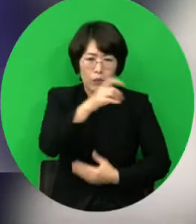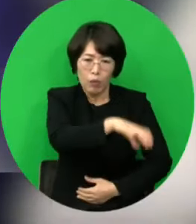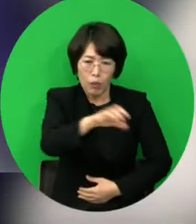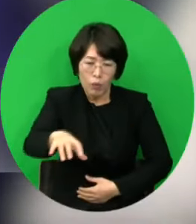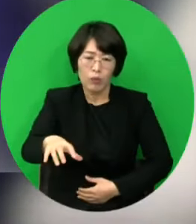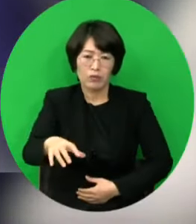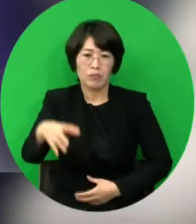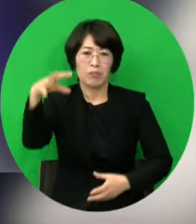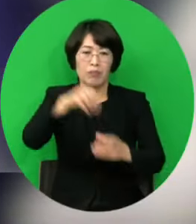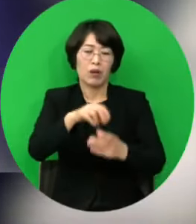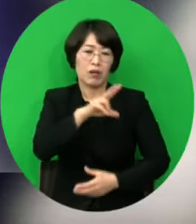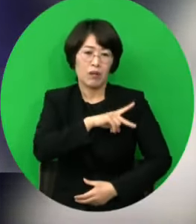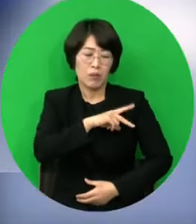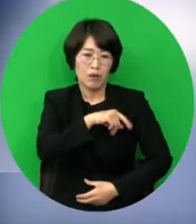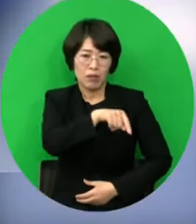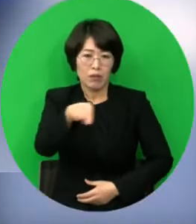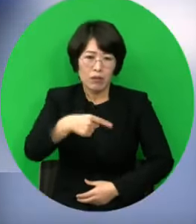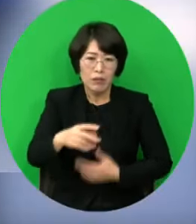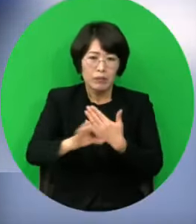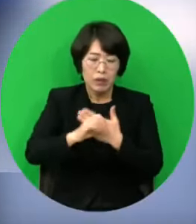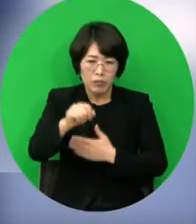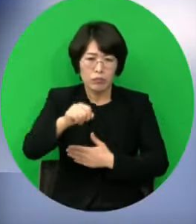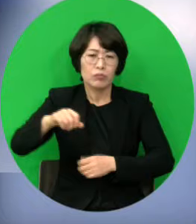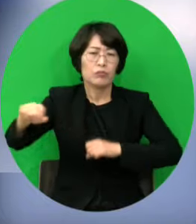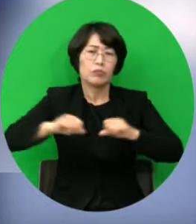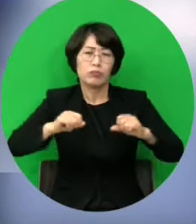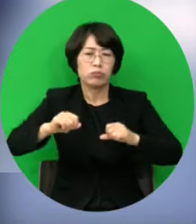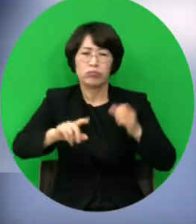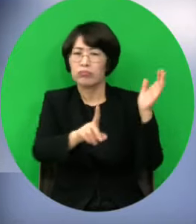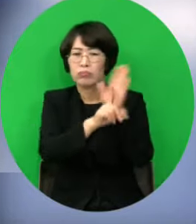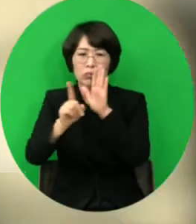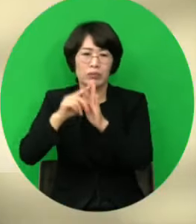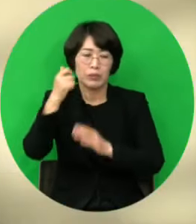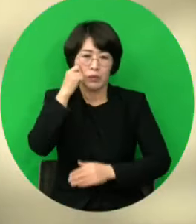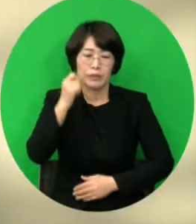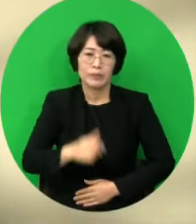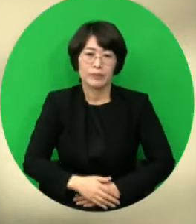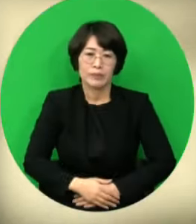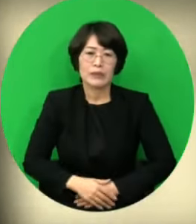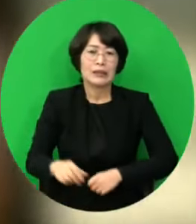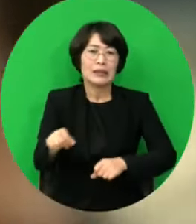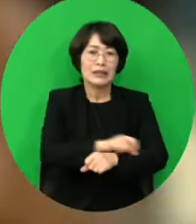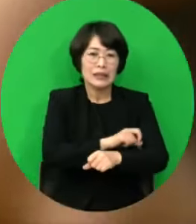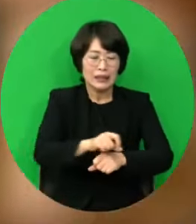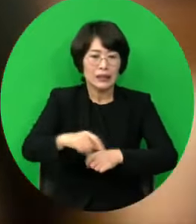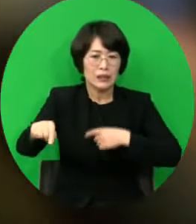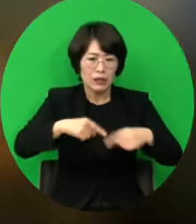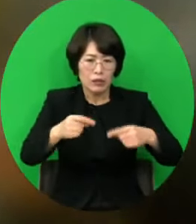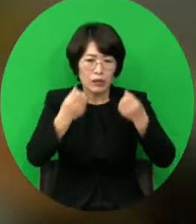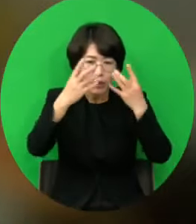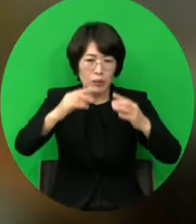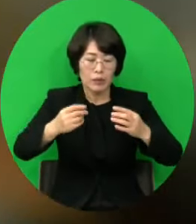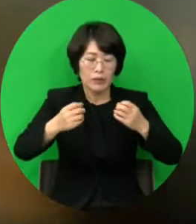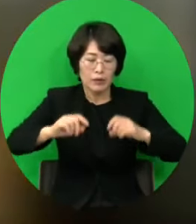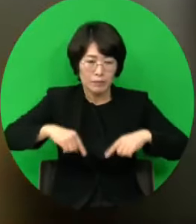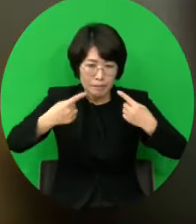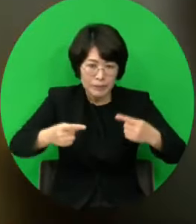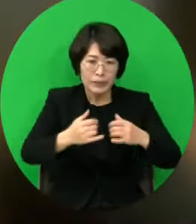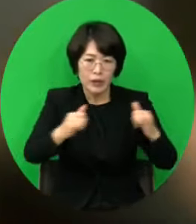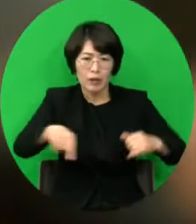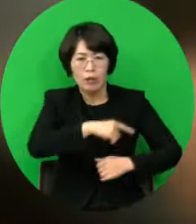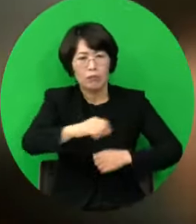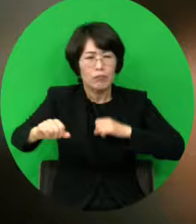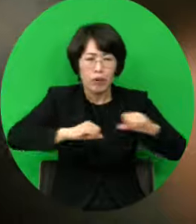속한 예비후보들은 제대로된 선거 운동을 할 수도 없는 상황입니다 특히 정치 신인들의 활동의 폭은